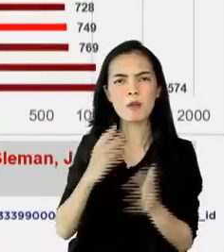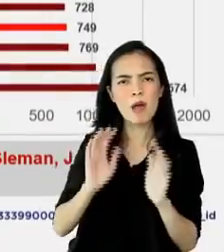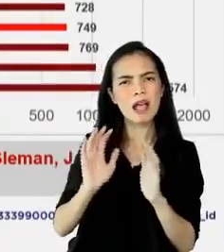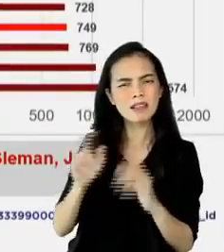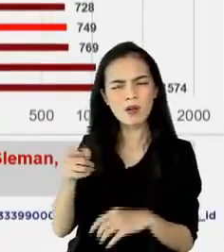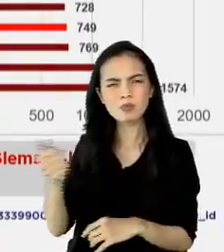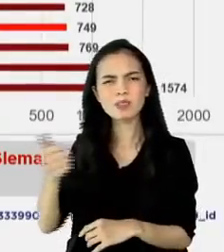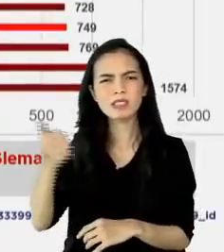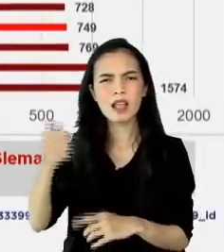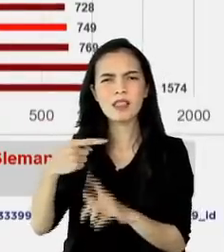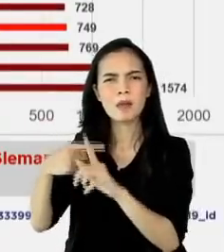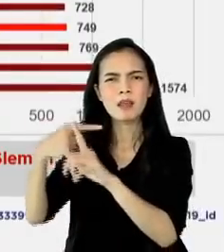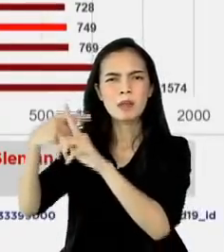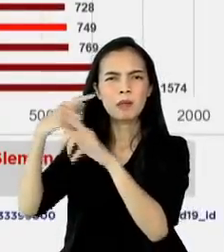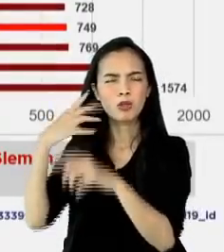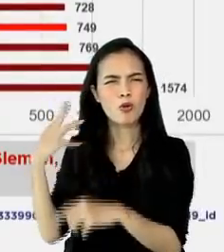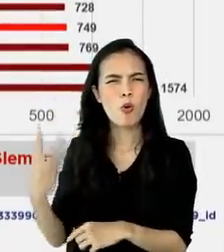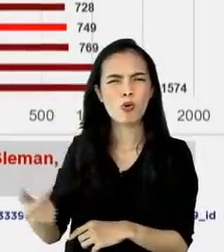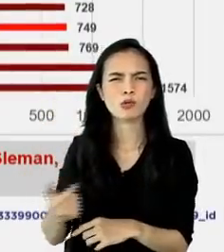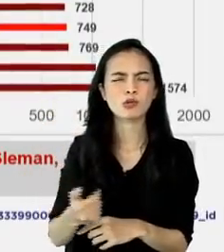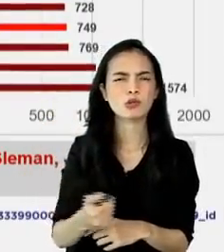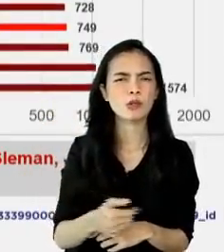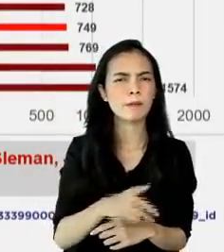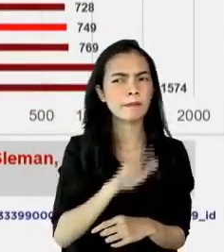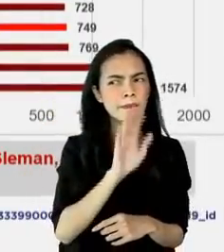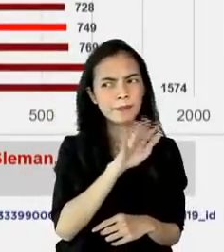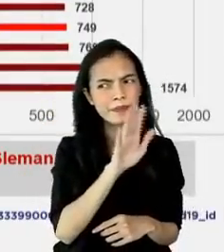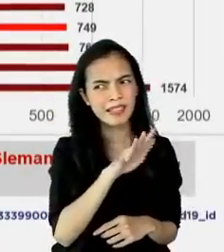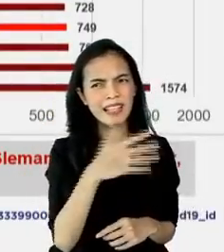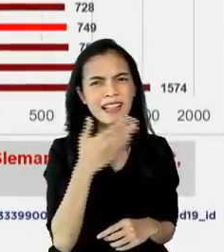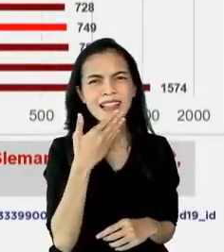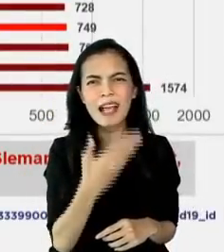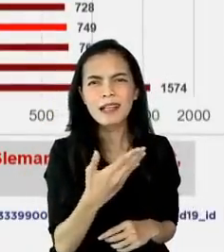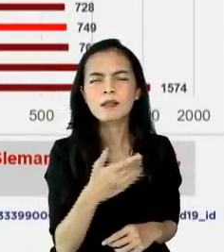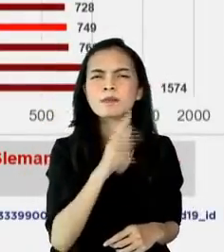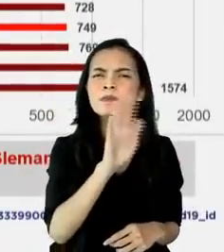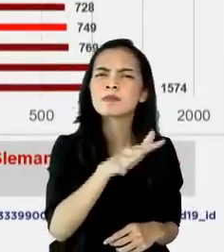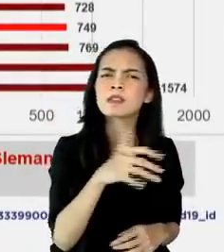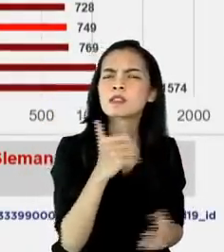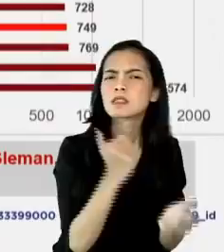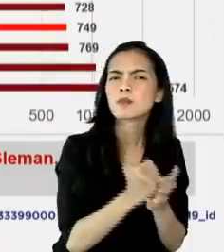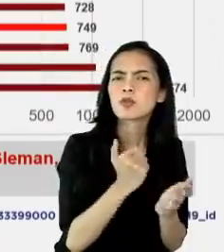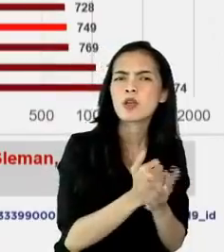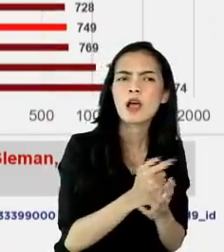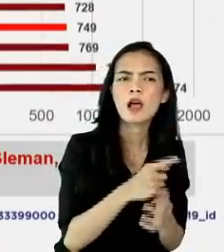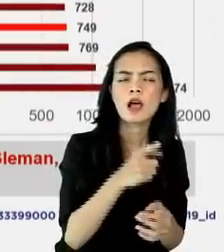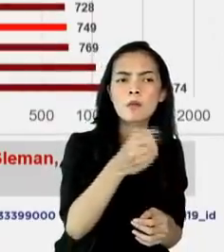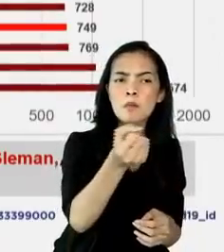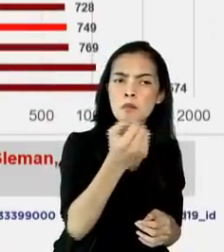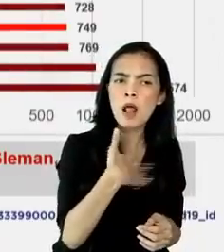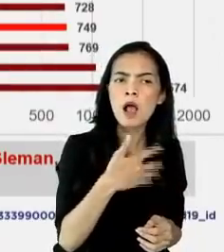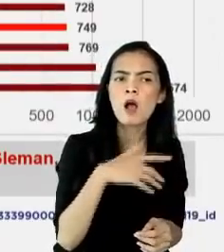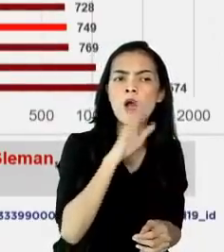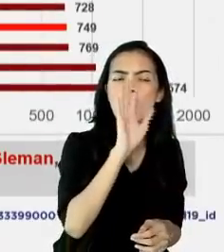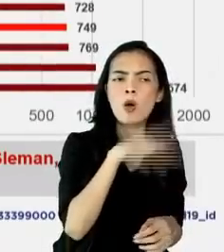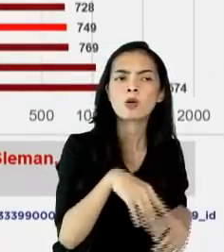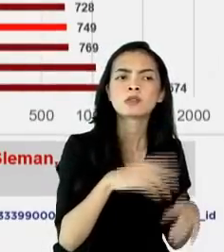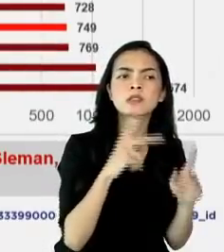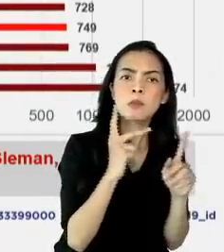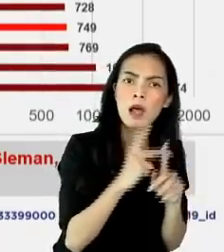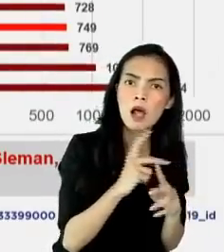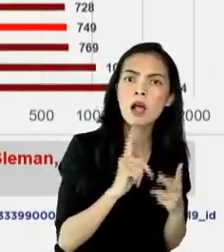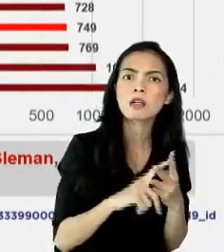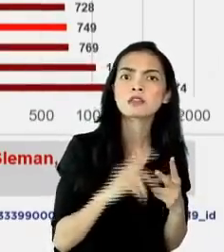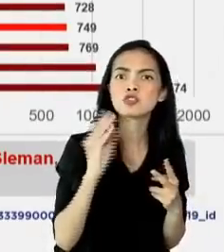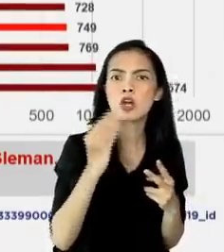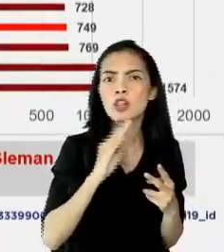masih berturut-turut bertambah. Dokter Dewi, pertanyaan lebih jauh. Sebetulnya waktu dikatakan misalkan oke, Kota Semarang, Jakarta